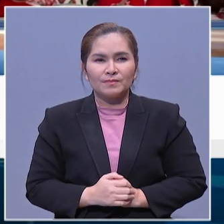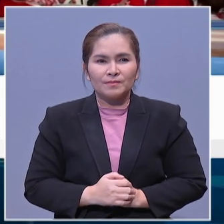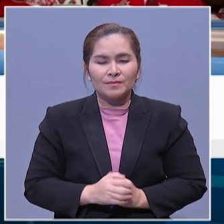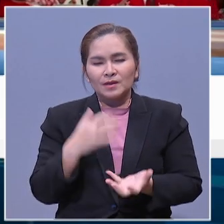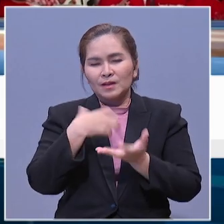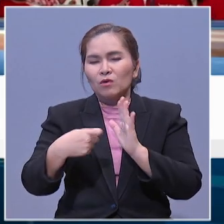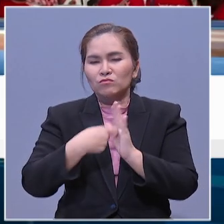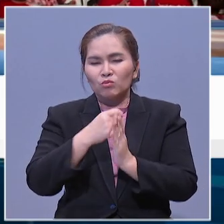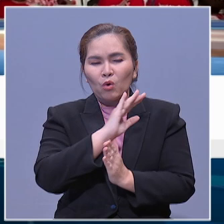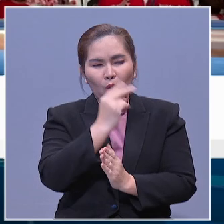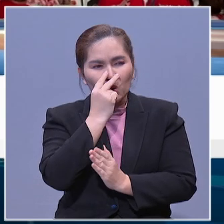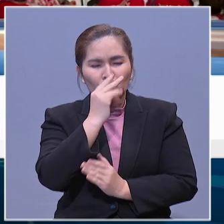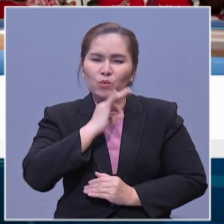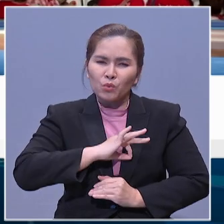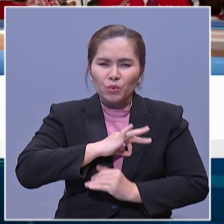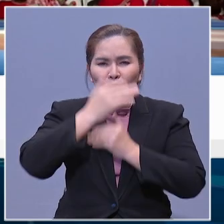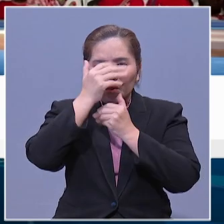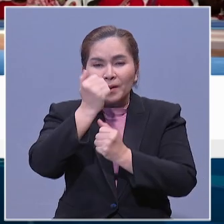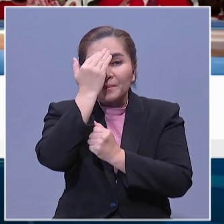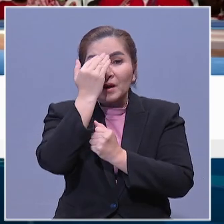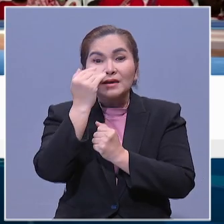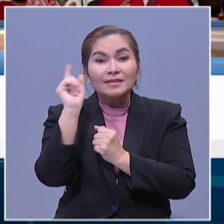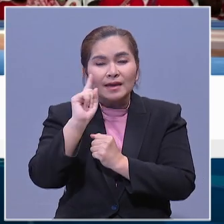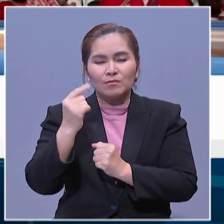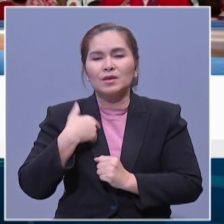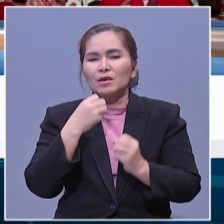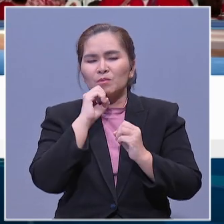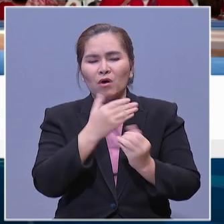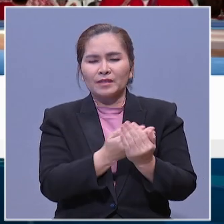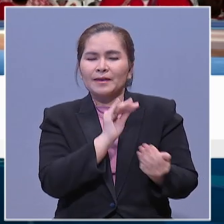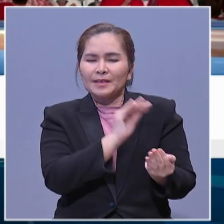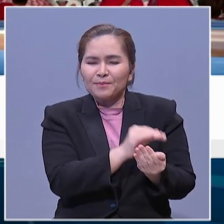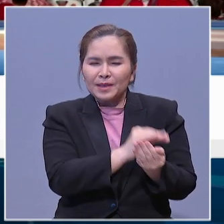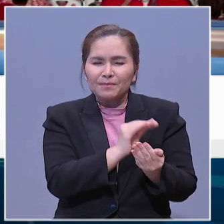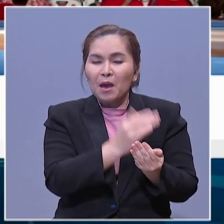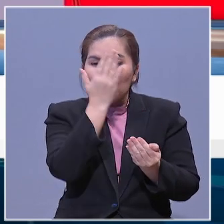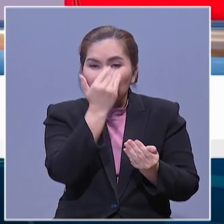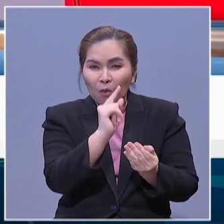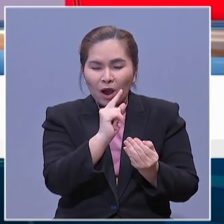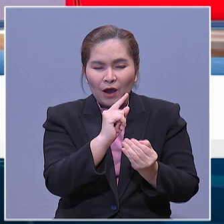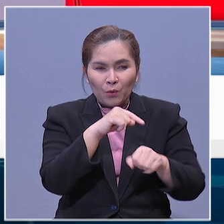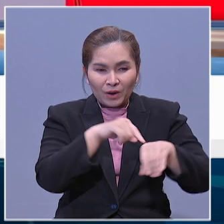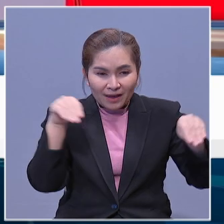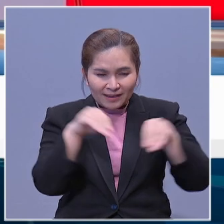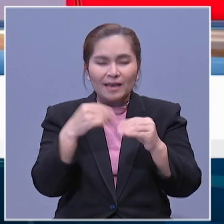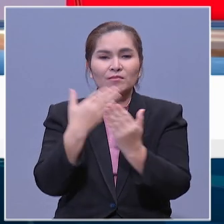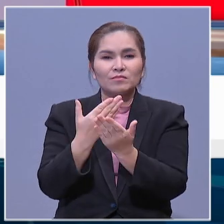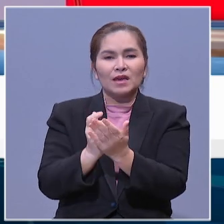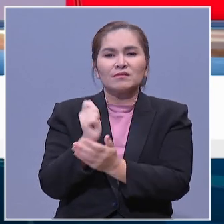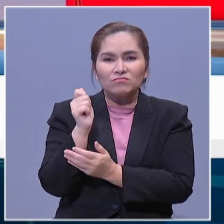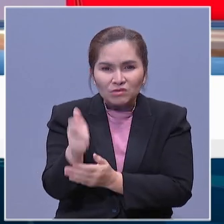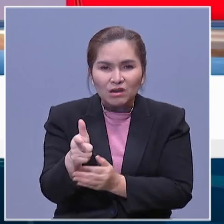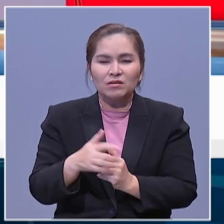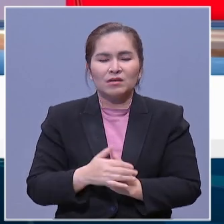ฟังดูก็น่าสนใจนะ ค่ะ คนบางคนอาจจะแบบว่าเนี่ยเก็บเงินก้อนนี้เอาไว้เพราะว่าเดี๋ยวต้องจ่ายในไม่อีกกี่วันข้างหน้านี้แล้วอ่ะ ก็จ